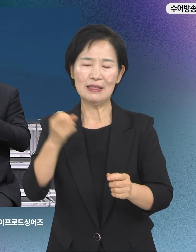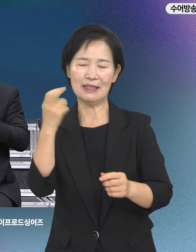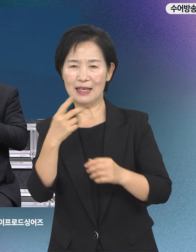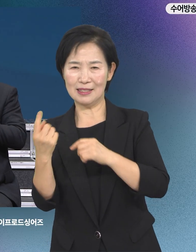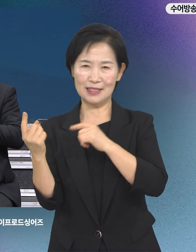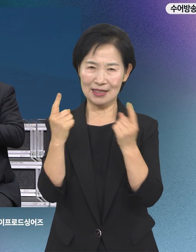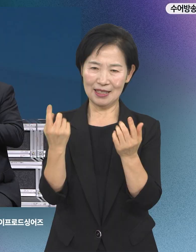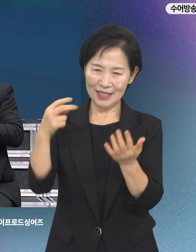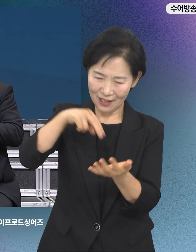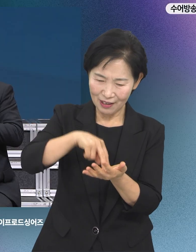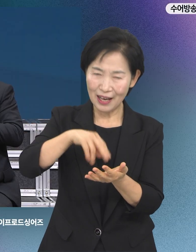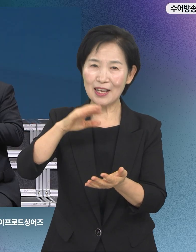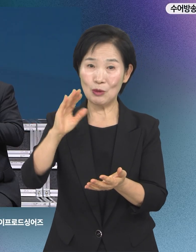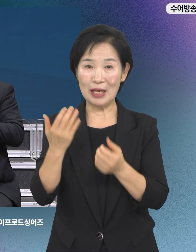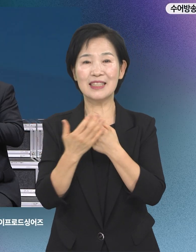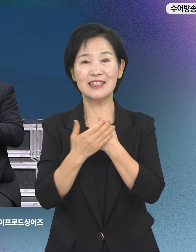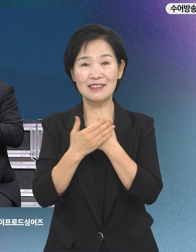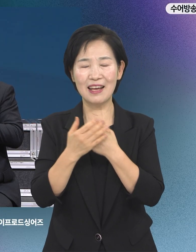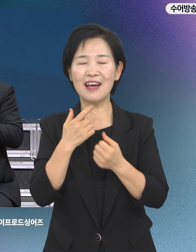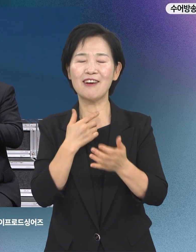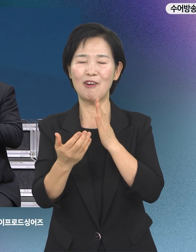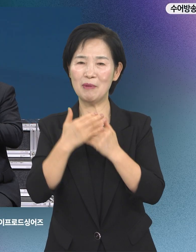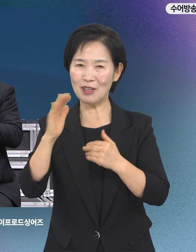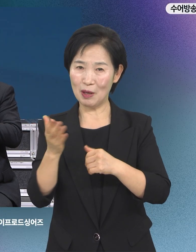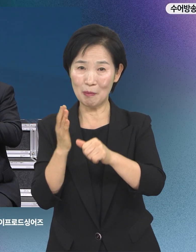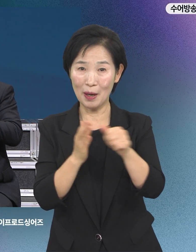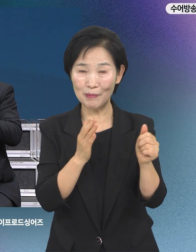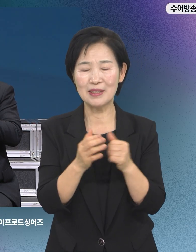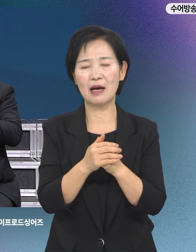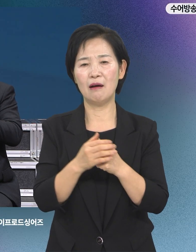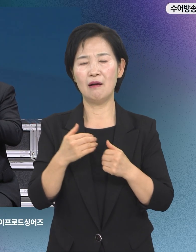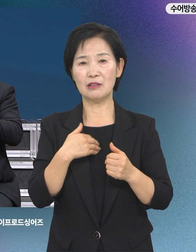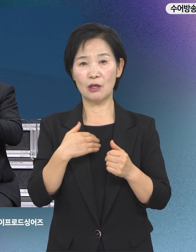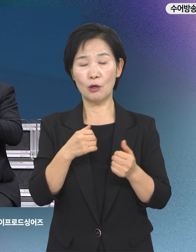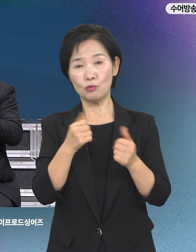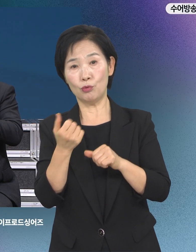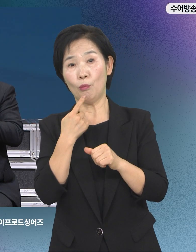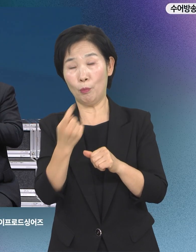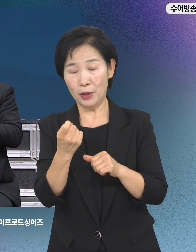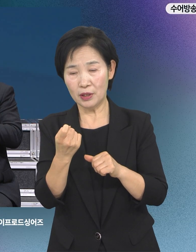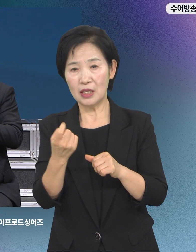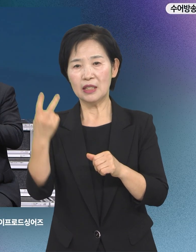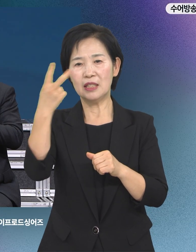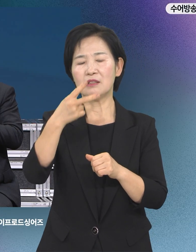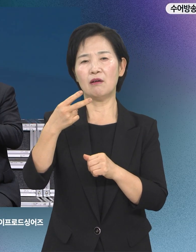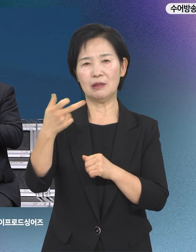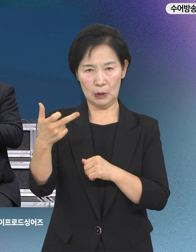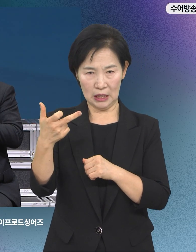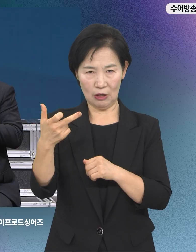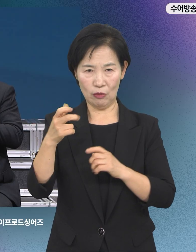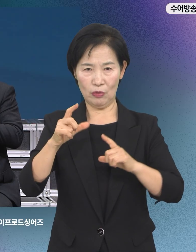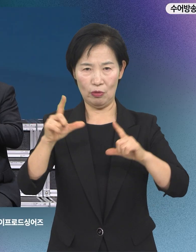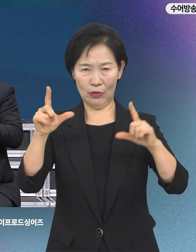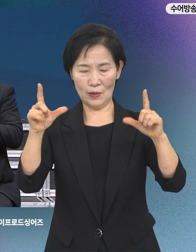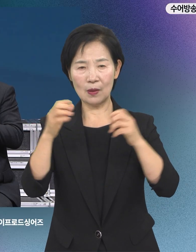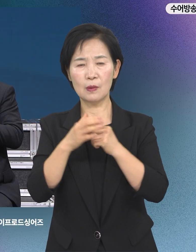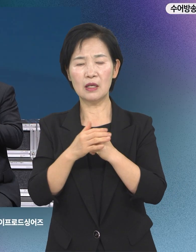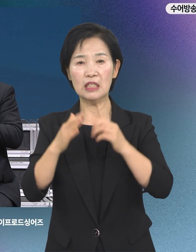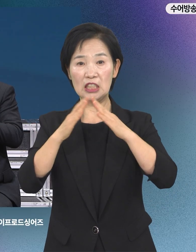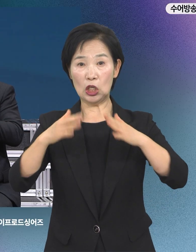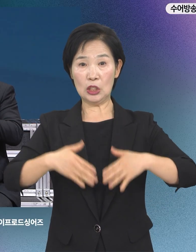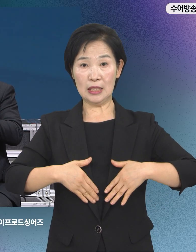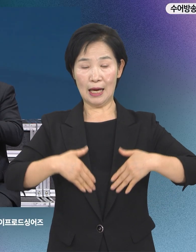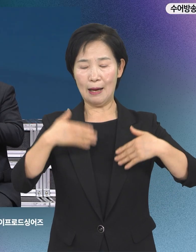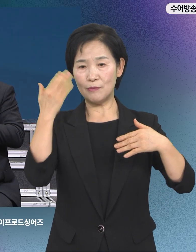임하기를 축복합니다. 첫 번째 저의 사망은 2017년도였습니다. 저는 전남